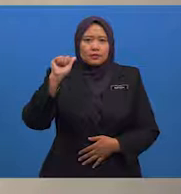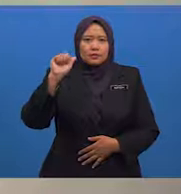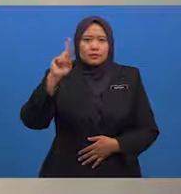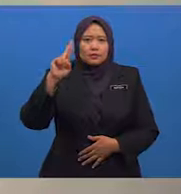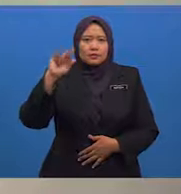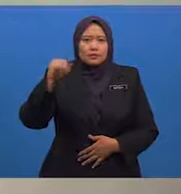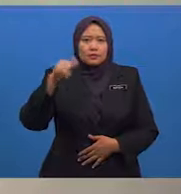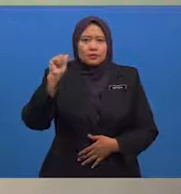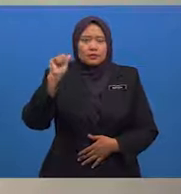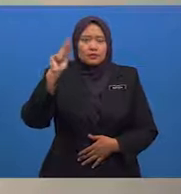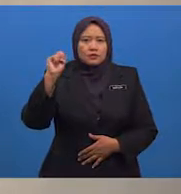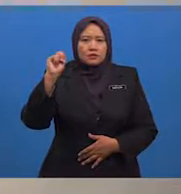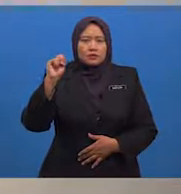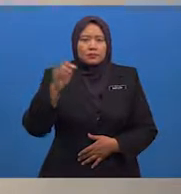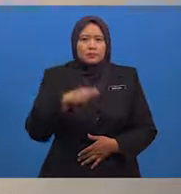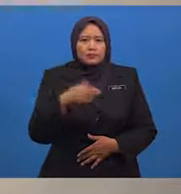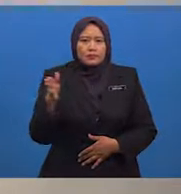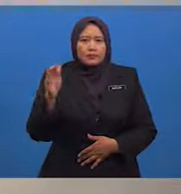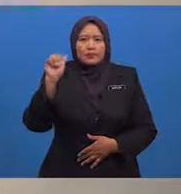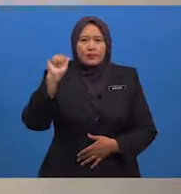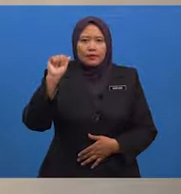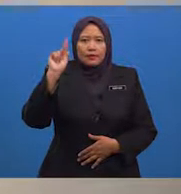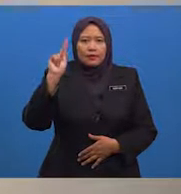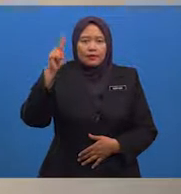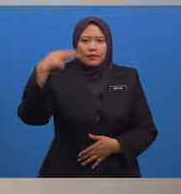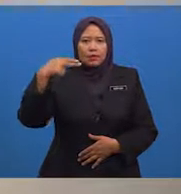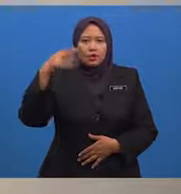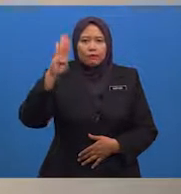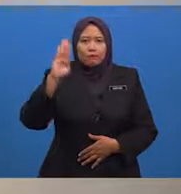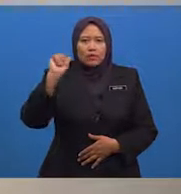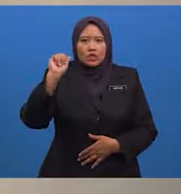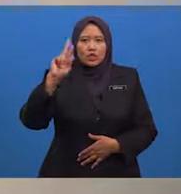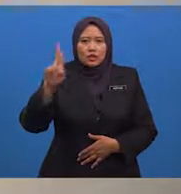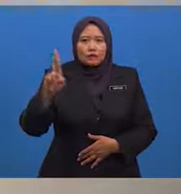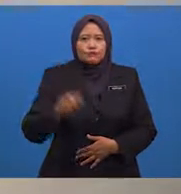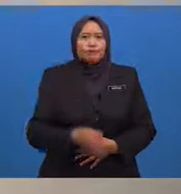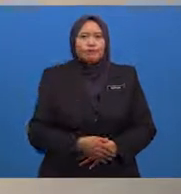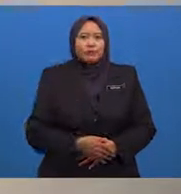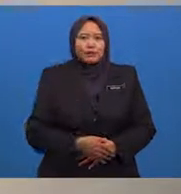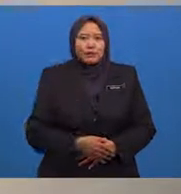Fauziah bagi menyara persekolahan anak-anak Sarjan Akbar.